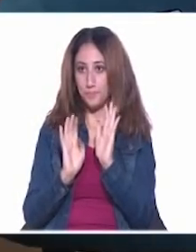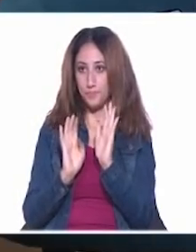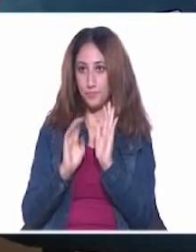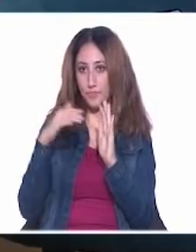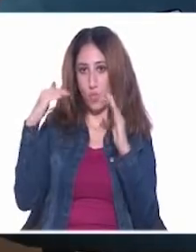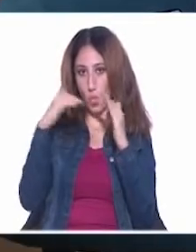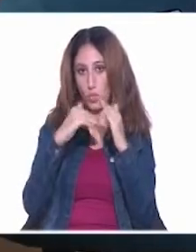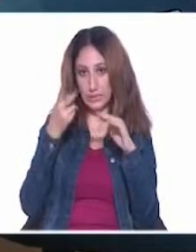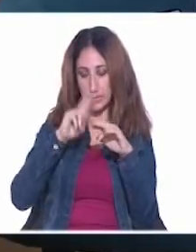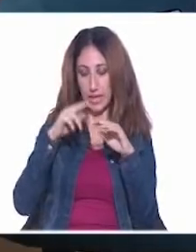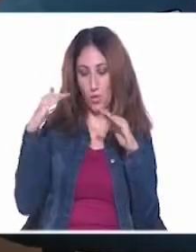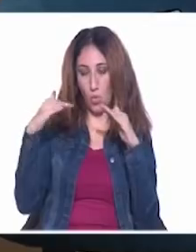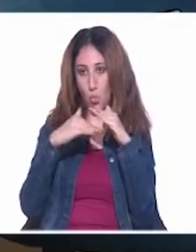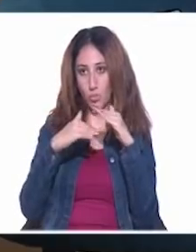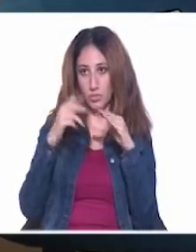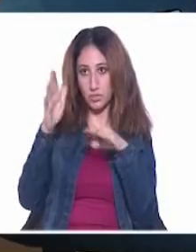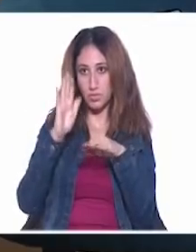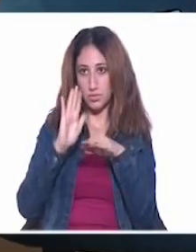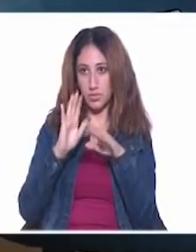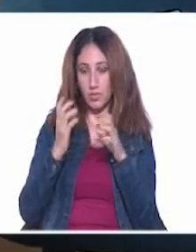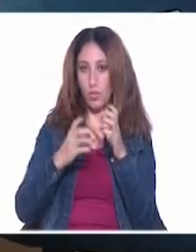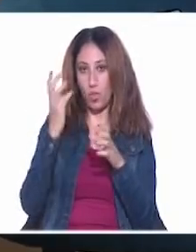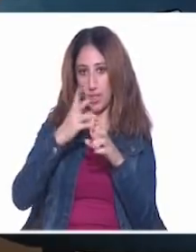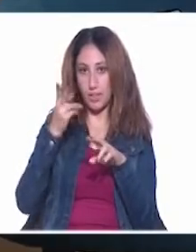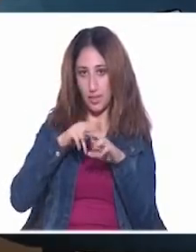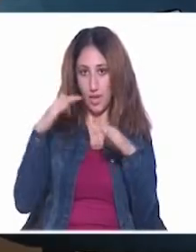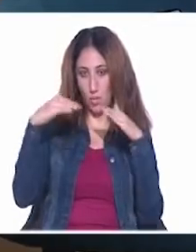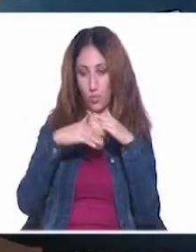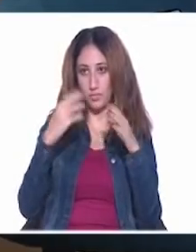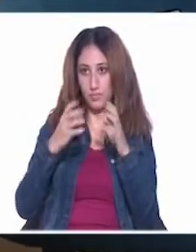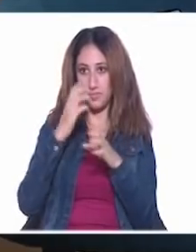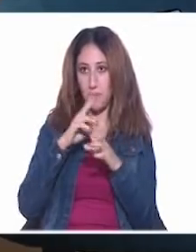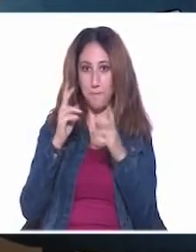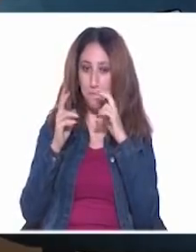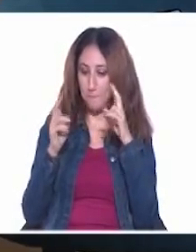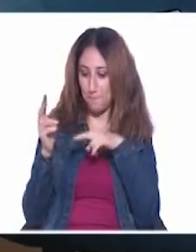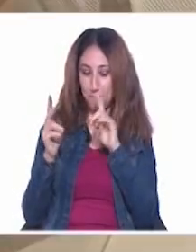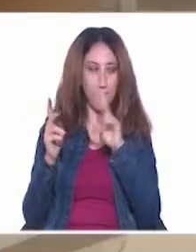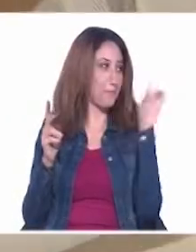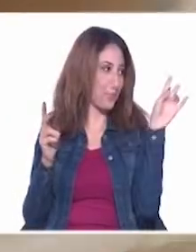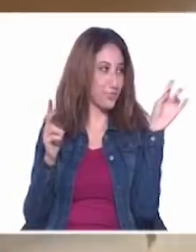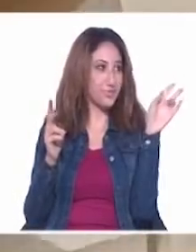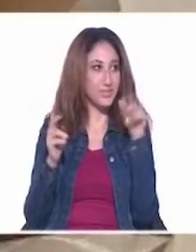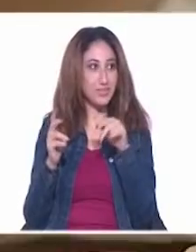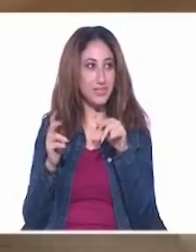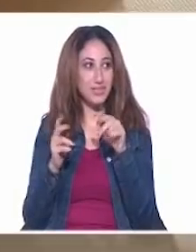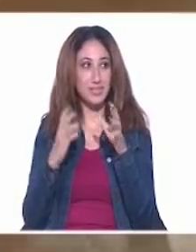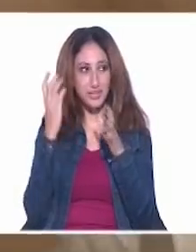اللي يعجب حضرتك بنفسك وفنط الكوتشينه زي ما حضرتك عايزه. ما تبصش بقى. الناحيه الثانيه.